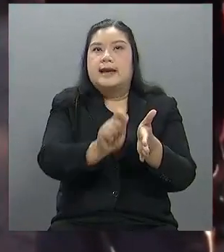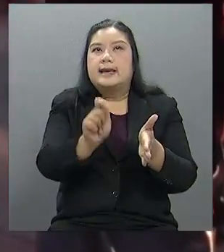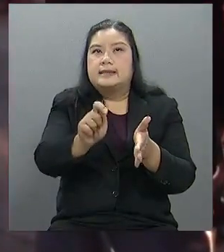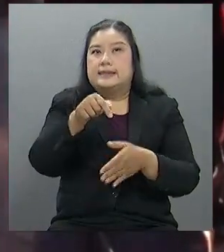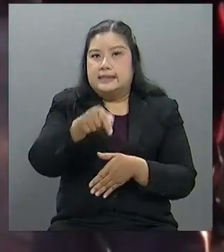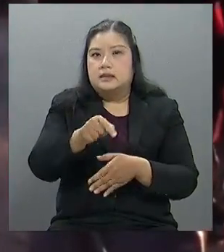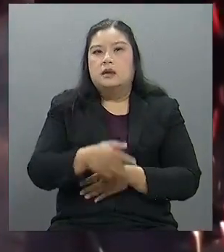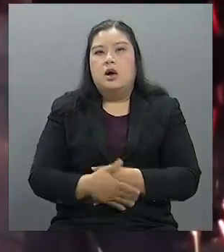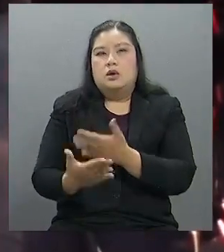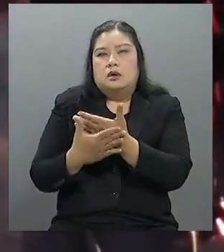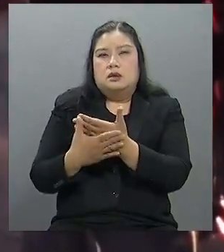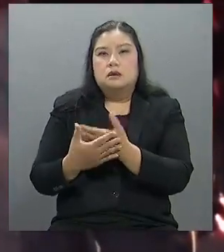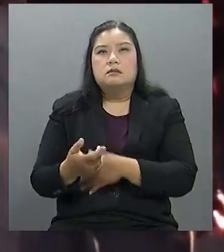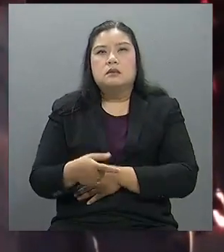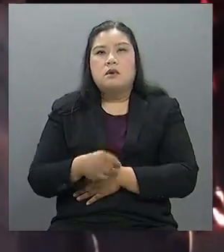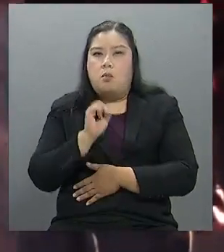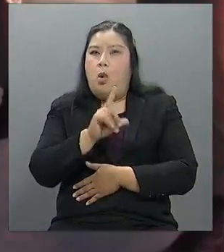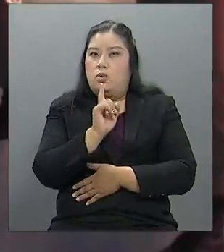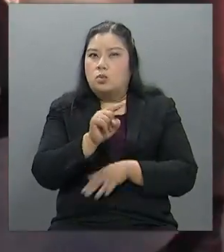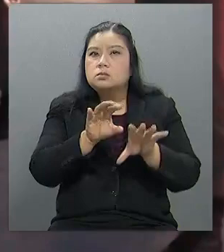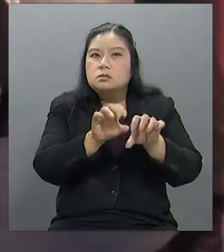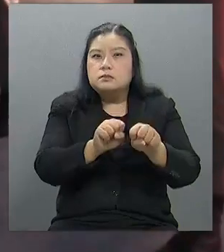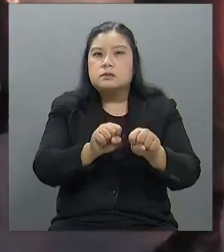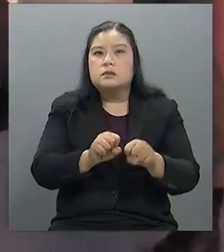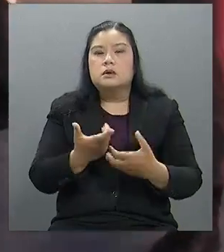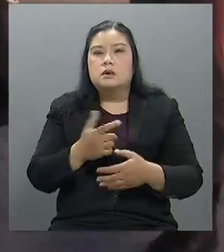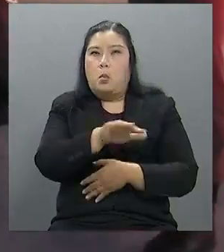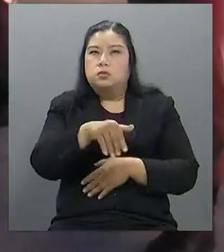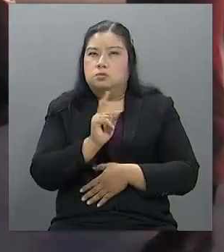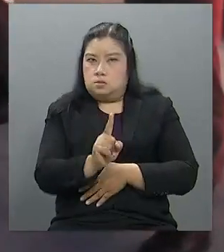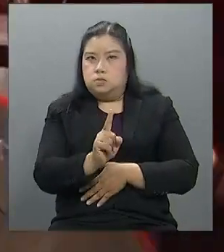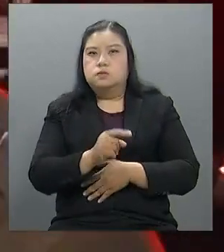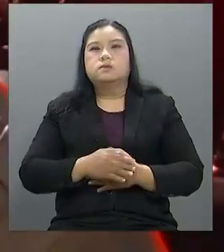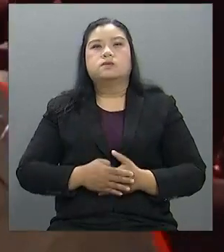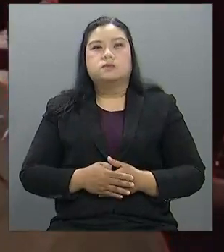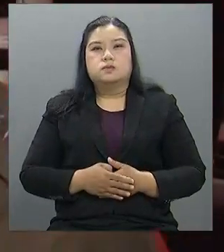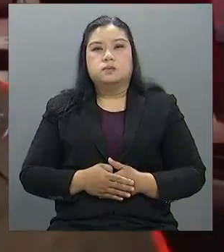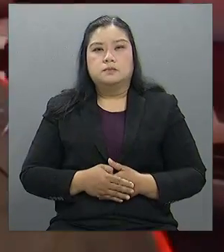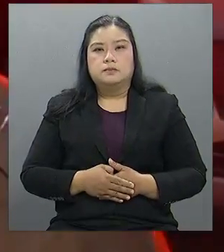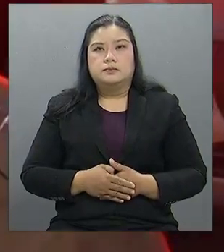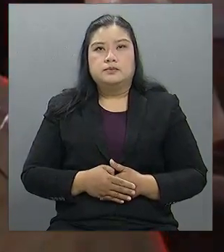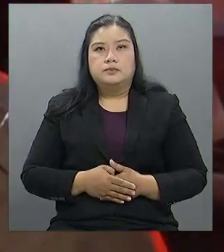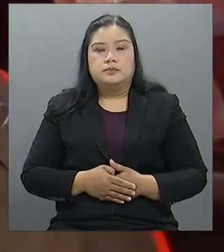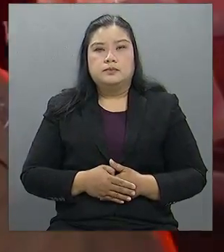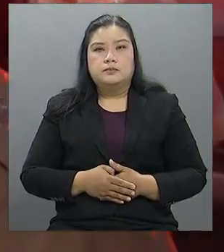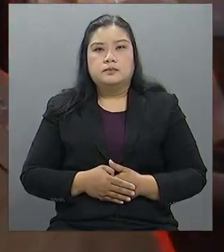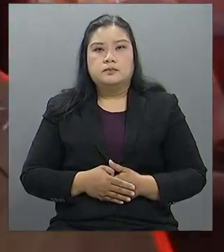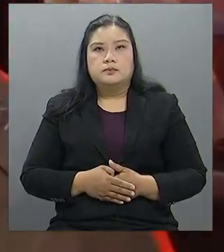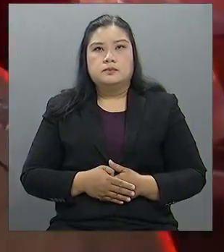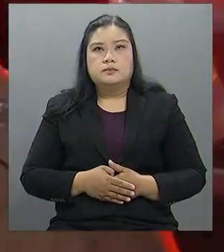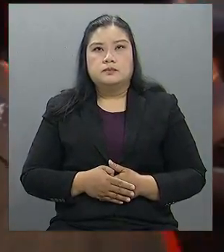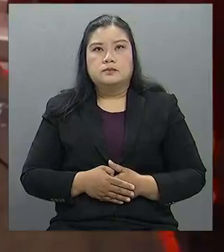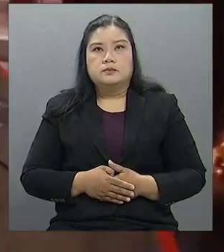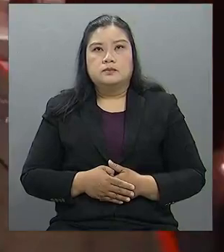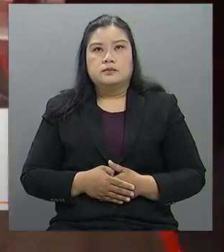เลยให้เร่งติดตามตัวผู้ก่อเหตุมาให้ได้เลยค่ะ ทางสภ.ชัยโยเราก็ได้เพิ่มม